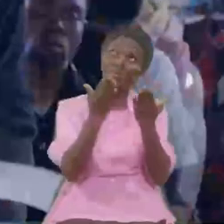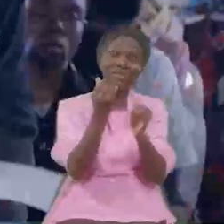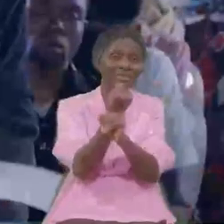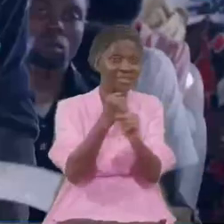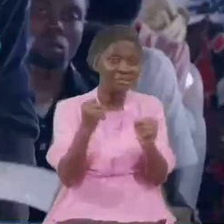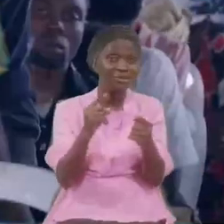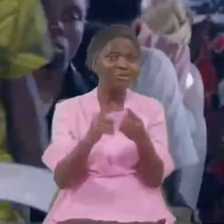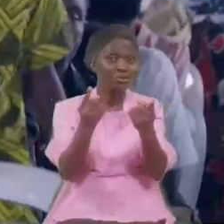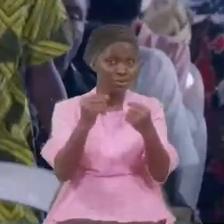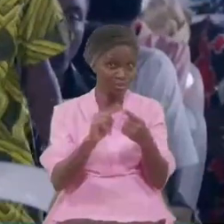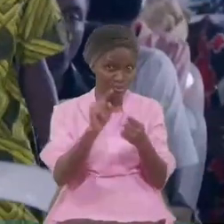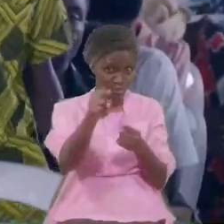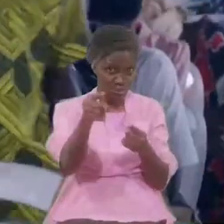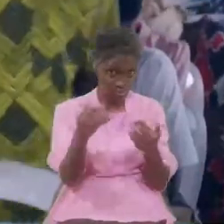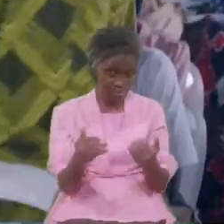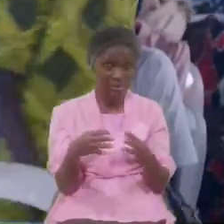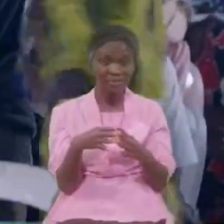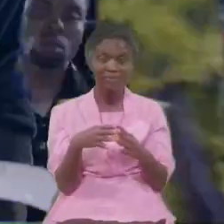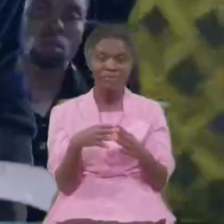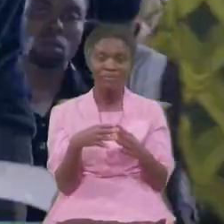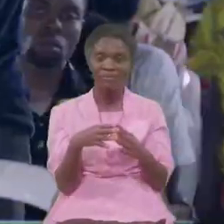Alors, pour que vous ayez le salut de Dieu,